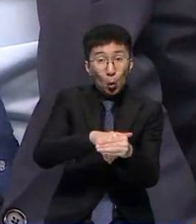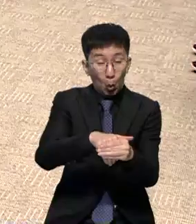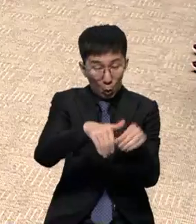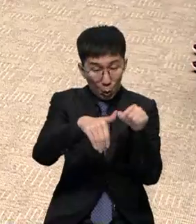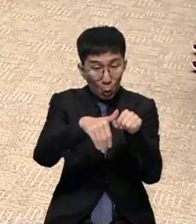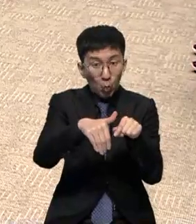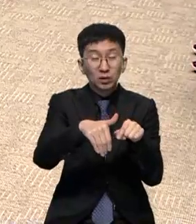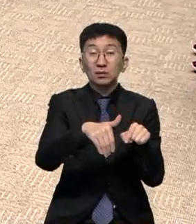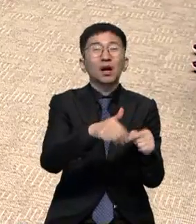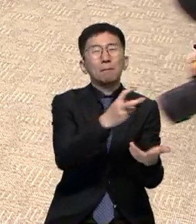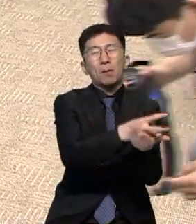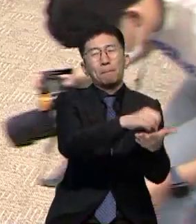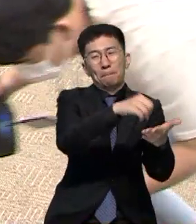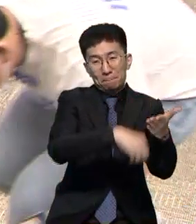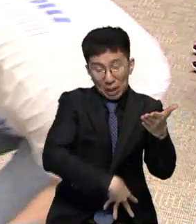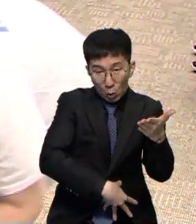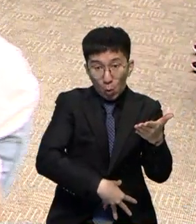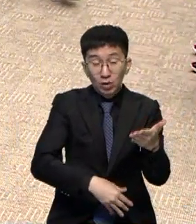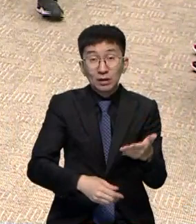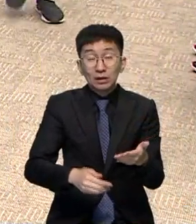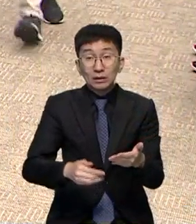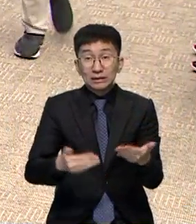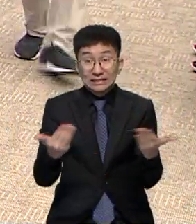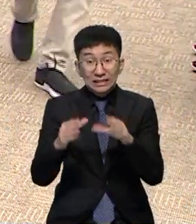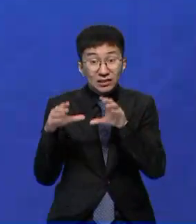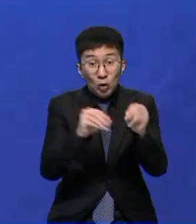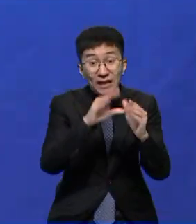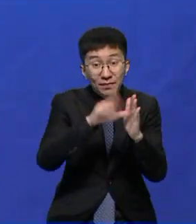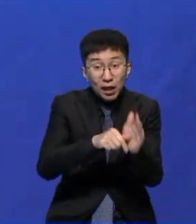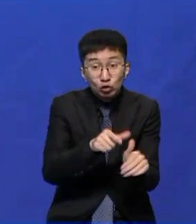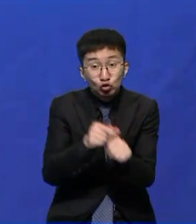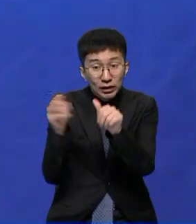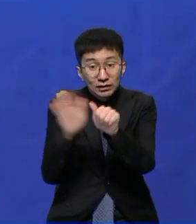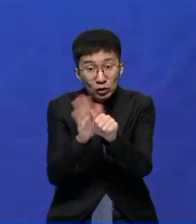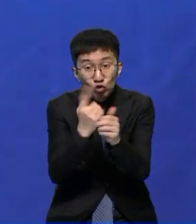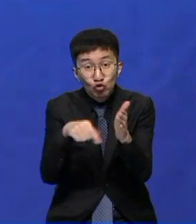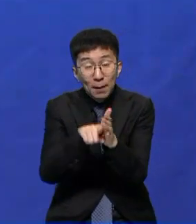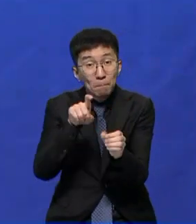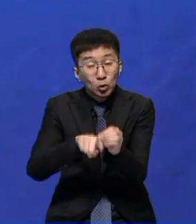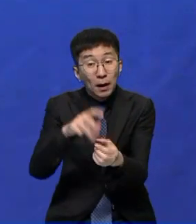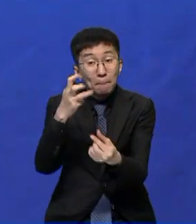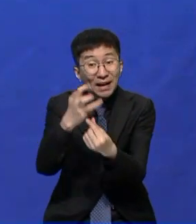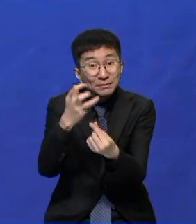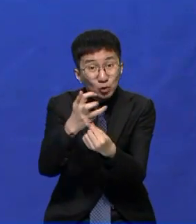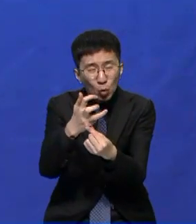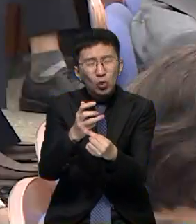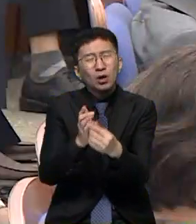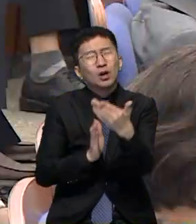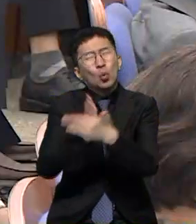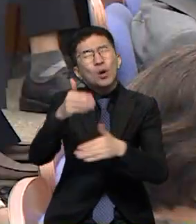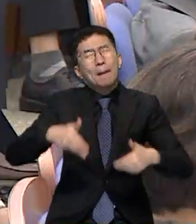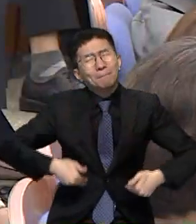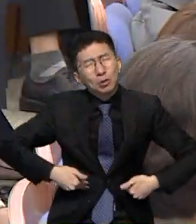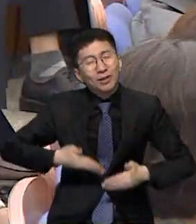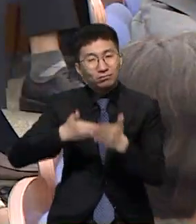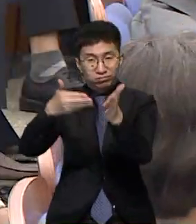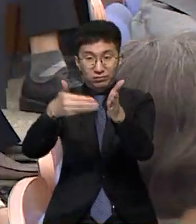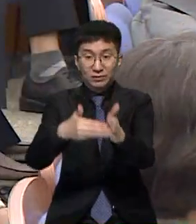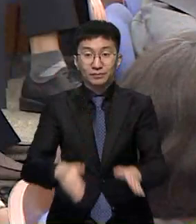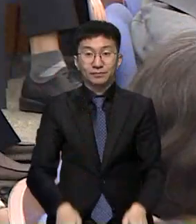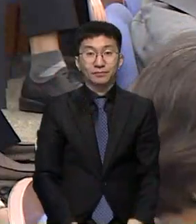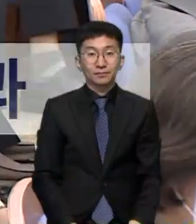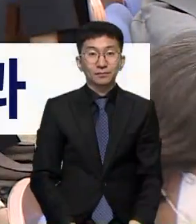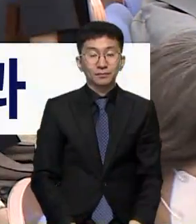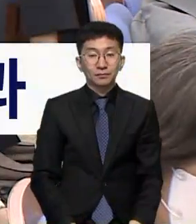빼는 대신 직무정지 시 구제기구를 바꾸는 당헌 80조 개정안은 통과시키자고 수정 제안한 겁니다.